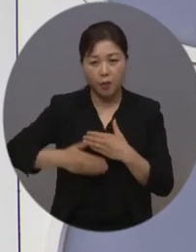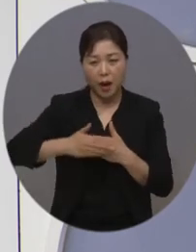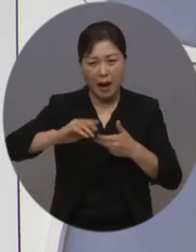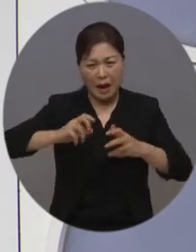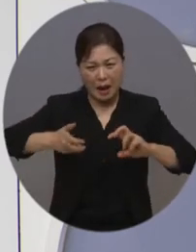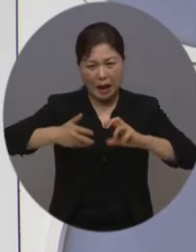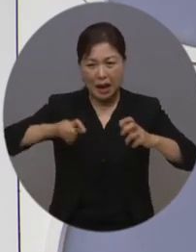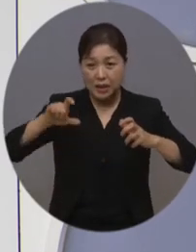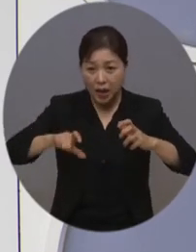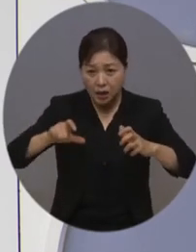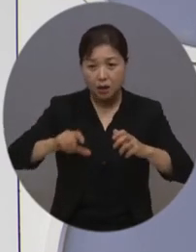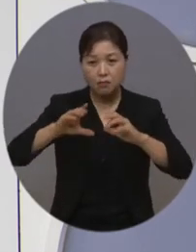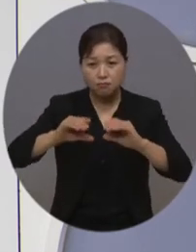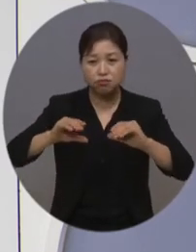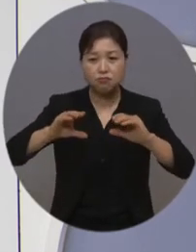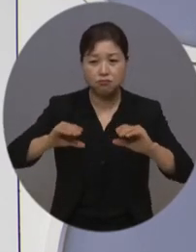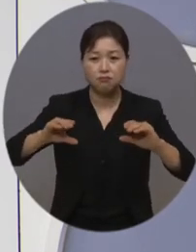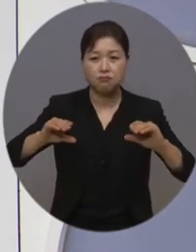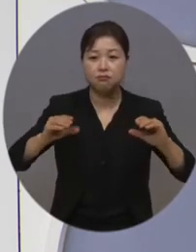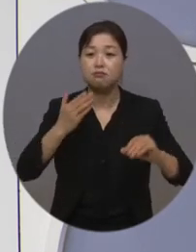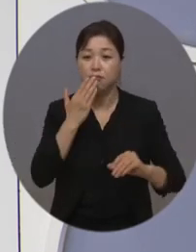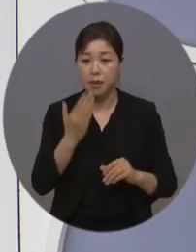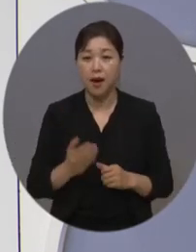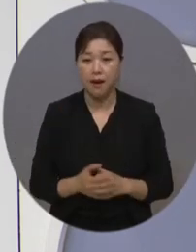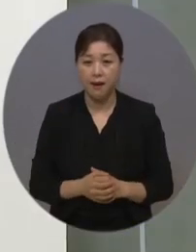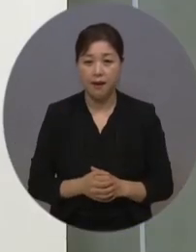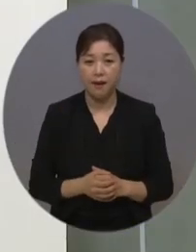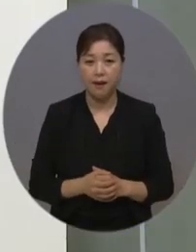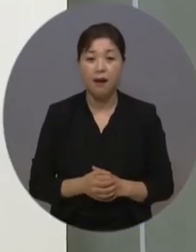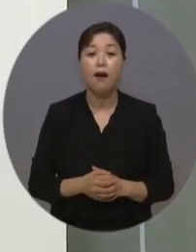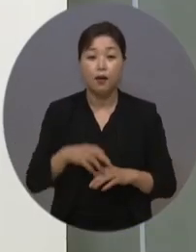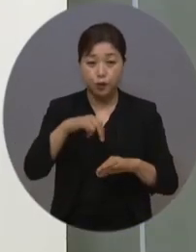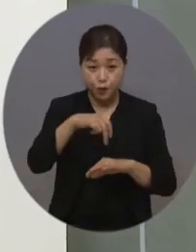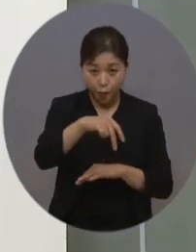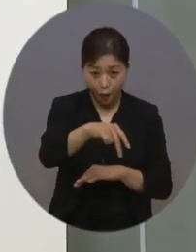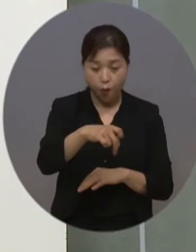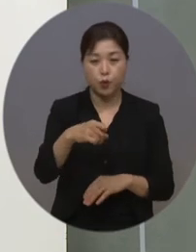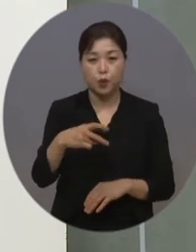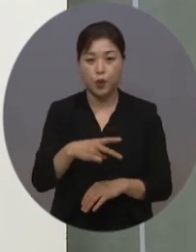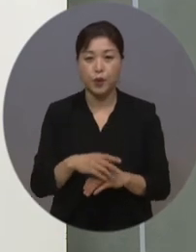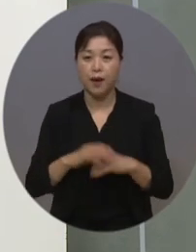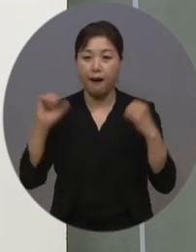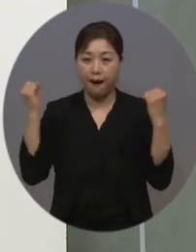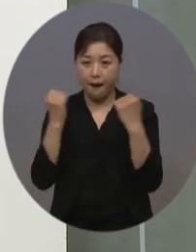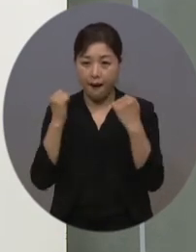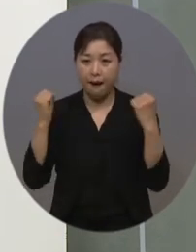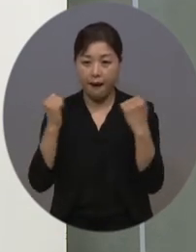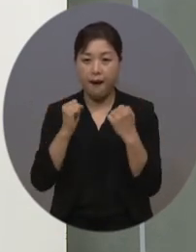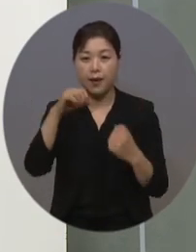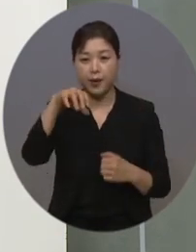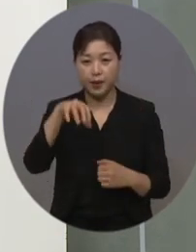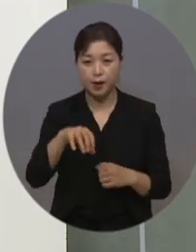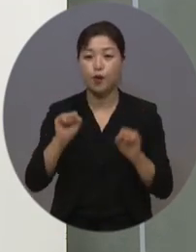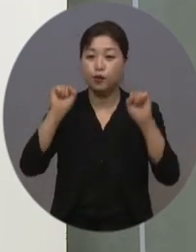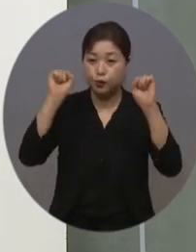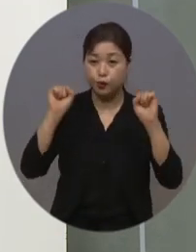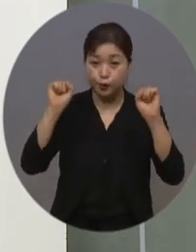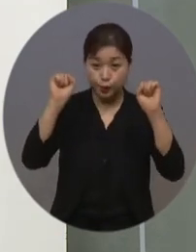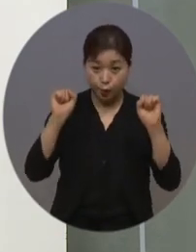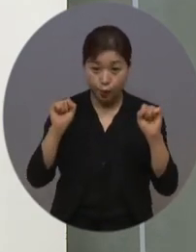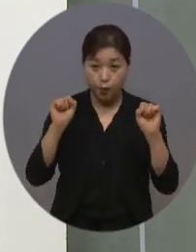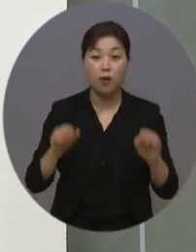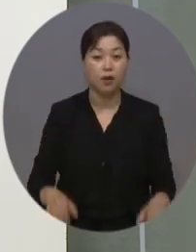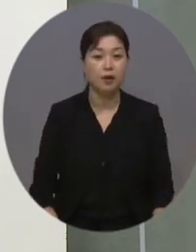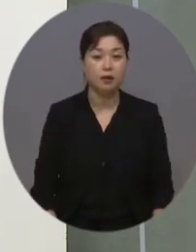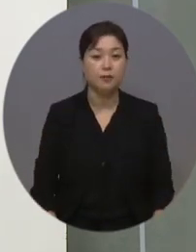풀리니까. 아. 예. 그러니까 예. 뭐 구보를 한다든가. 그렇습니다. 뭐 헬스 예. 클럽에 가서 예. 운동을